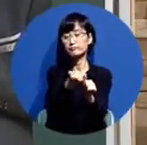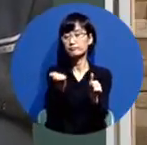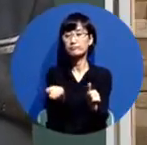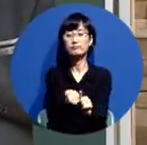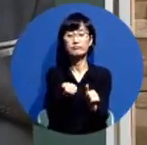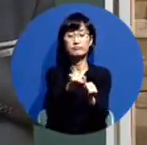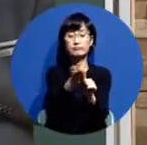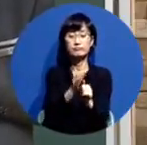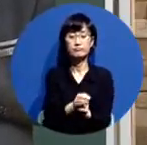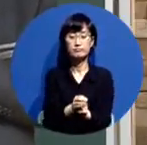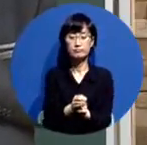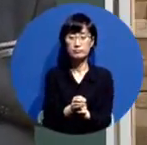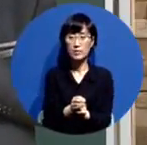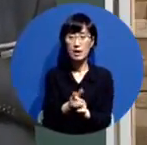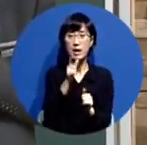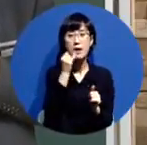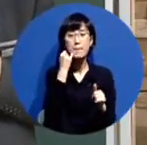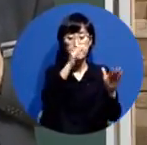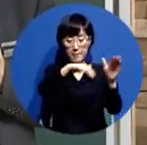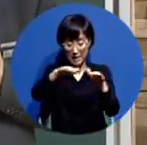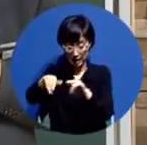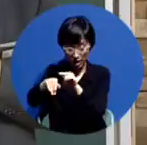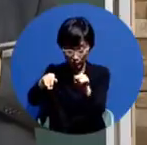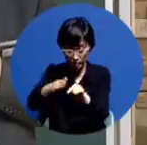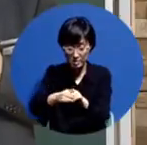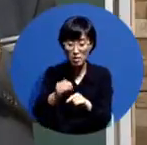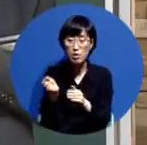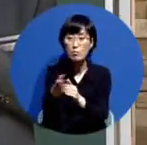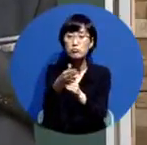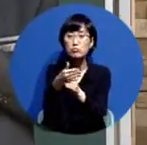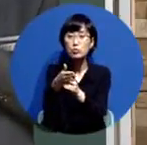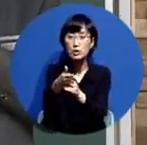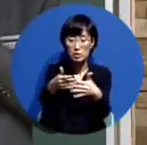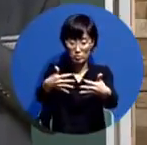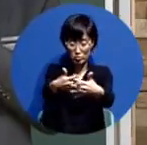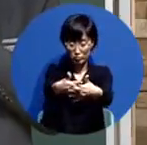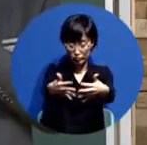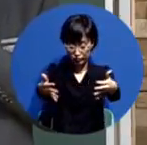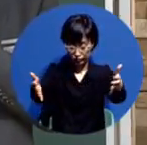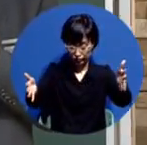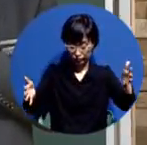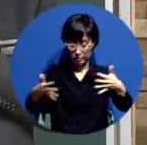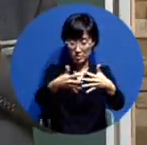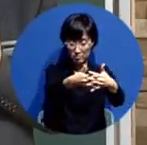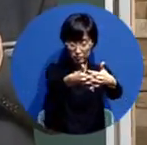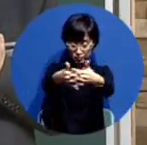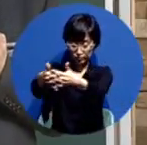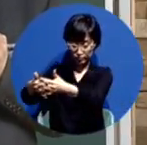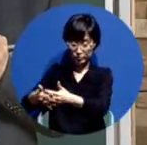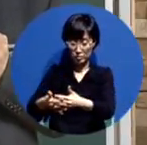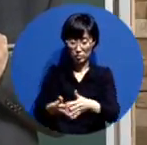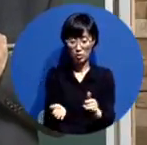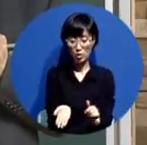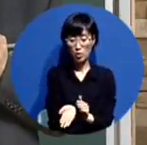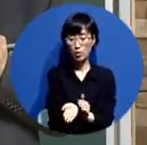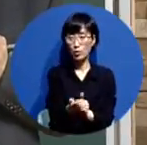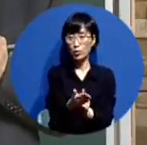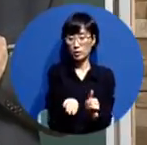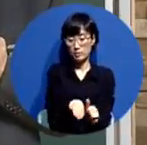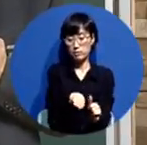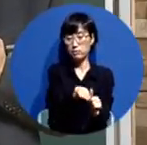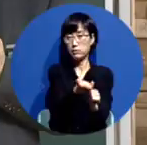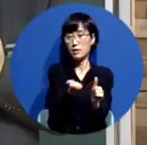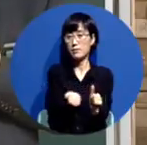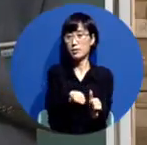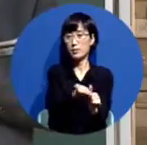鱼场 가두리양식을하고계시죠 就是养殖这个海鲜 지금몸은여기와계시지만마음어디가계시있겠습니까 虽